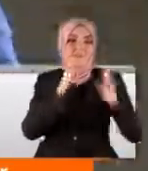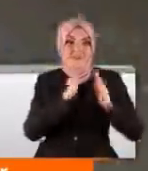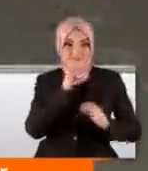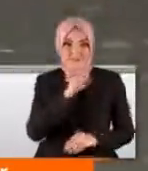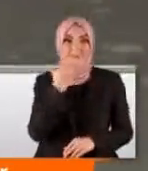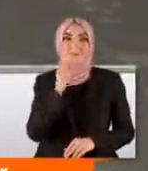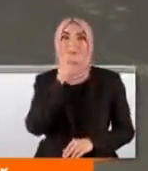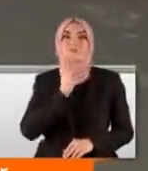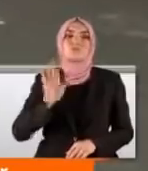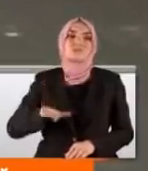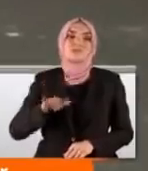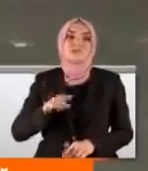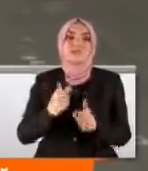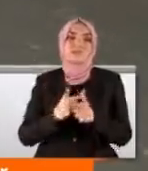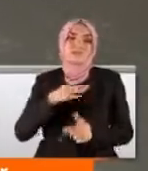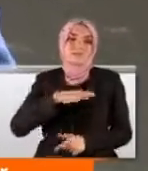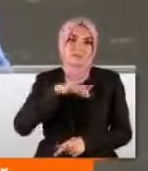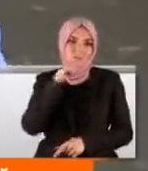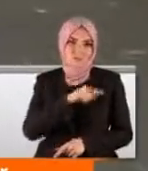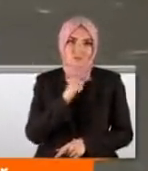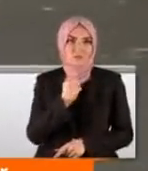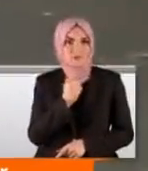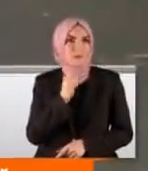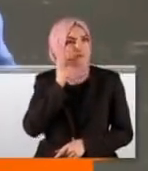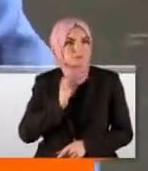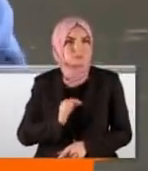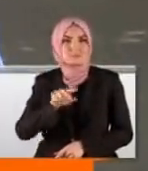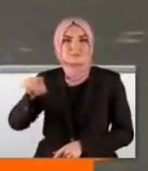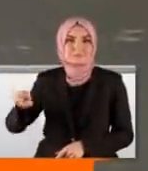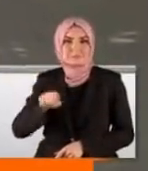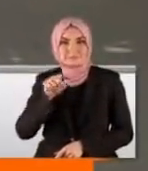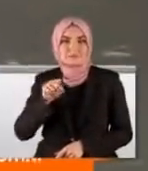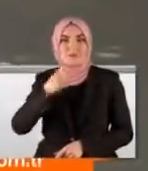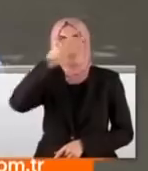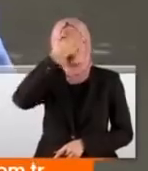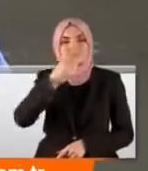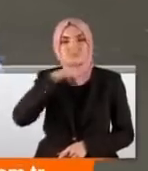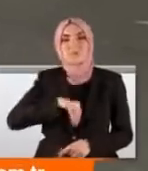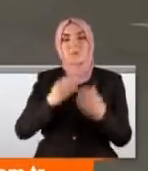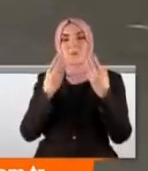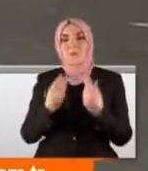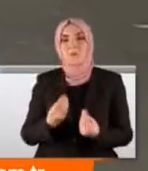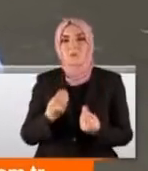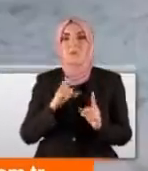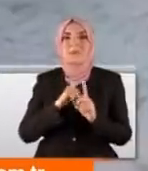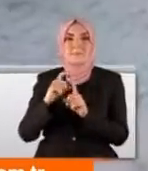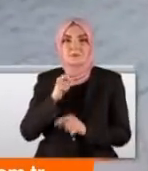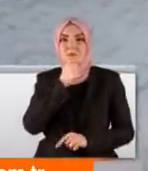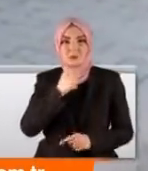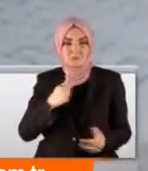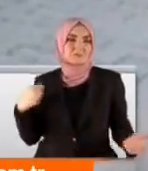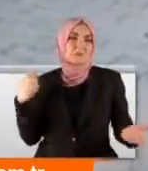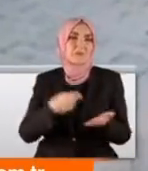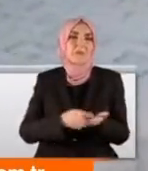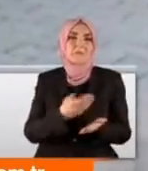uygun bulanlar dolandırıcının ağına düştü. Ve hepsi teker teker başta depozito olmak üzere kirayı bile ödedi. Önce ben